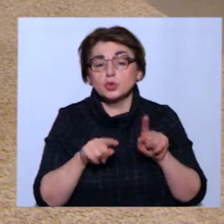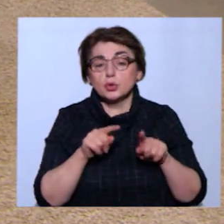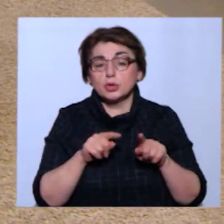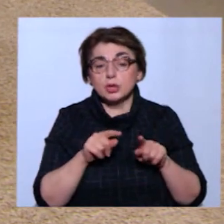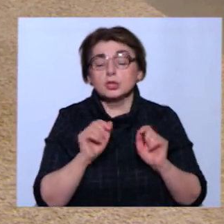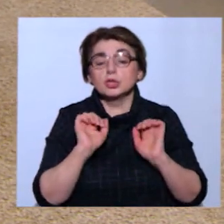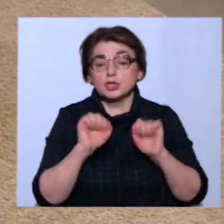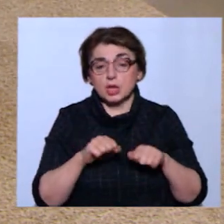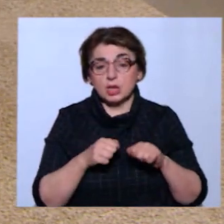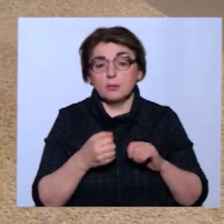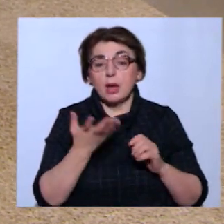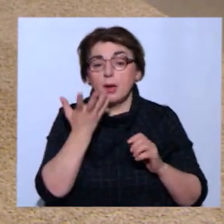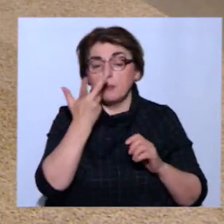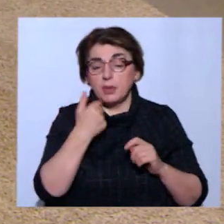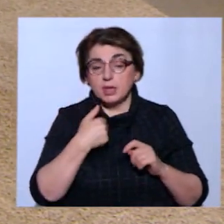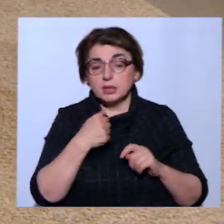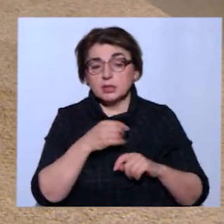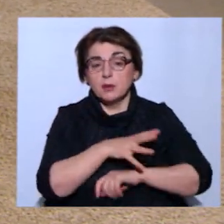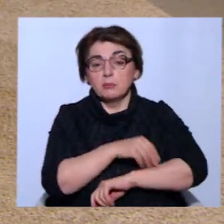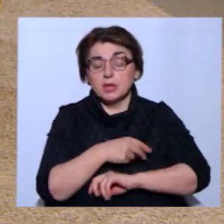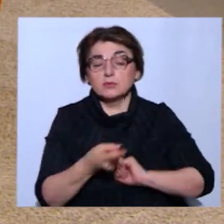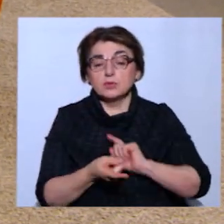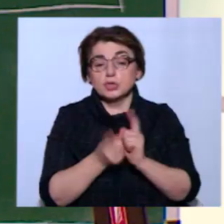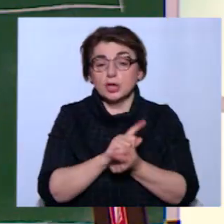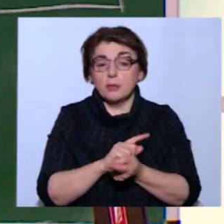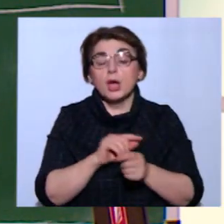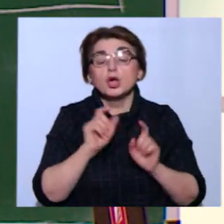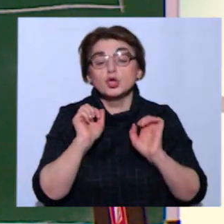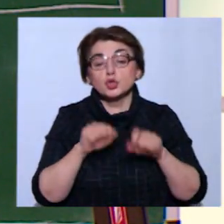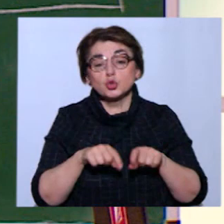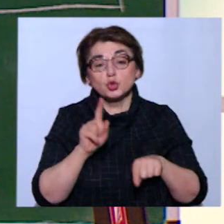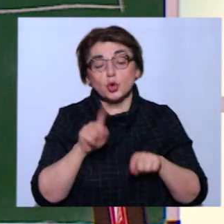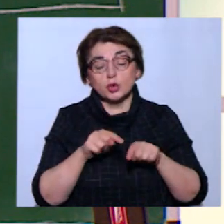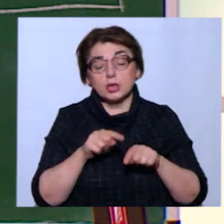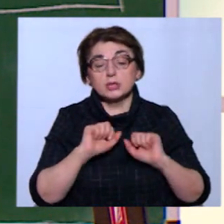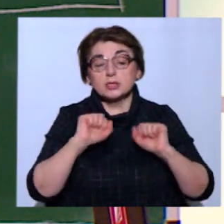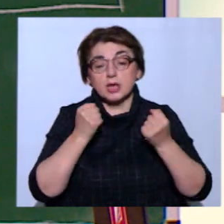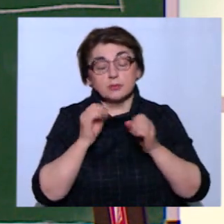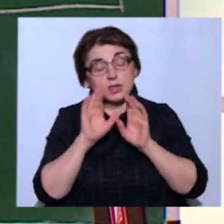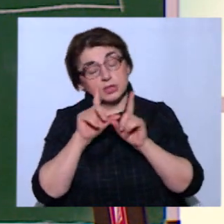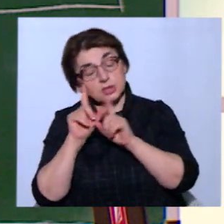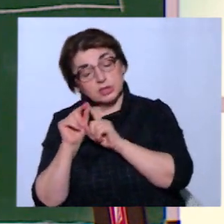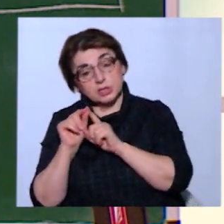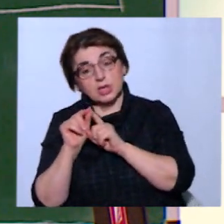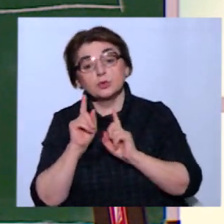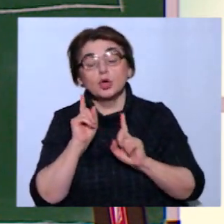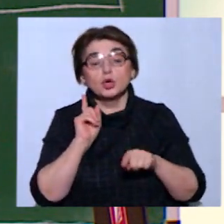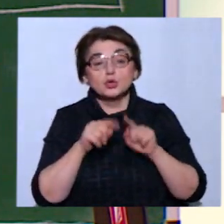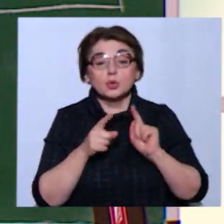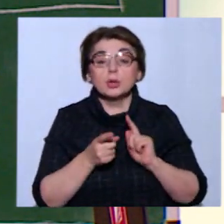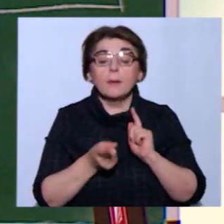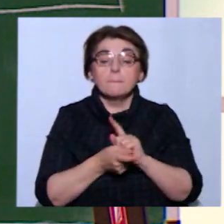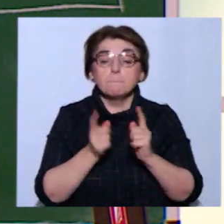იცვლის შეფერილობას, ზოგიერთი ზამთრის ძილით იძინებს, ხოლო ზოგიერთს ახასიათებს მიგრაცია. შეფერილობის